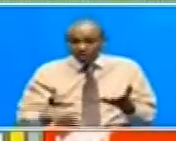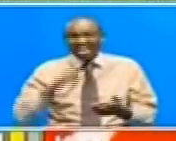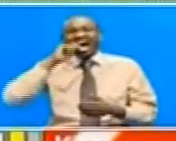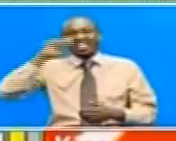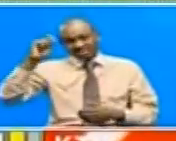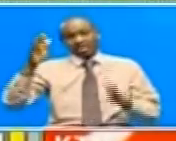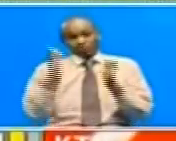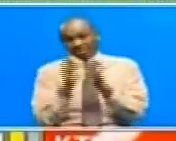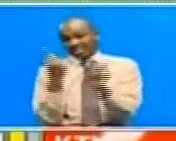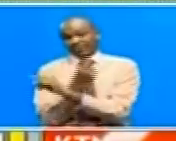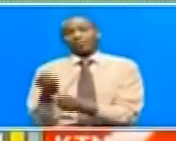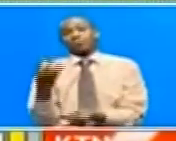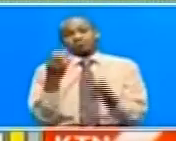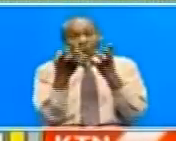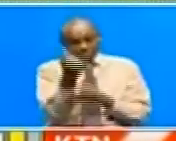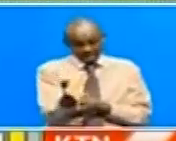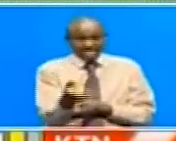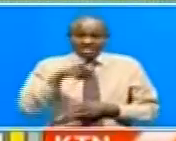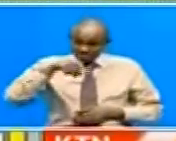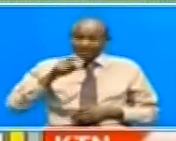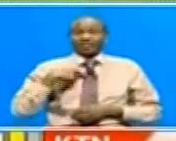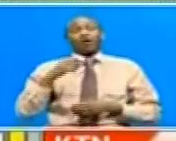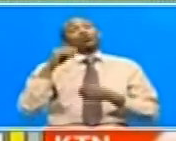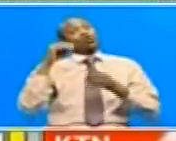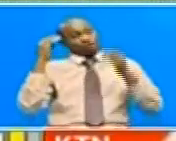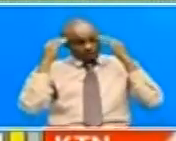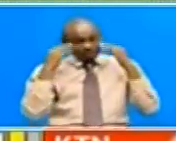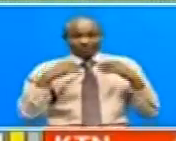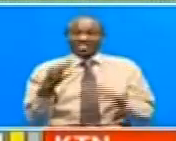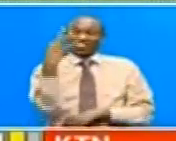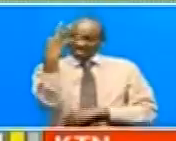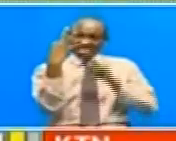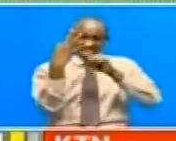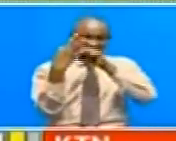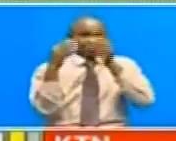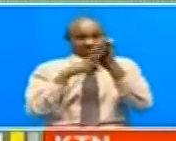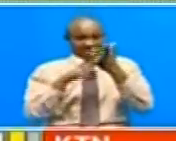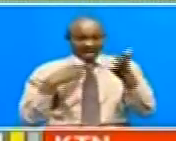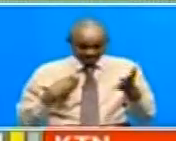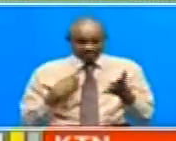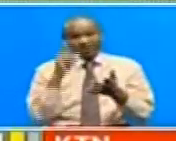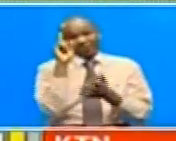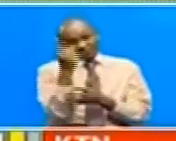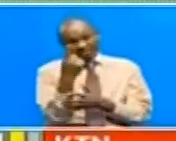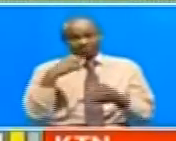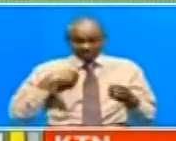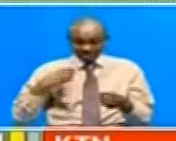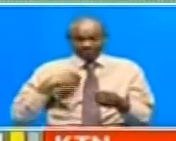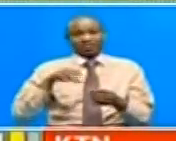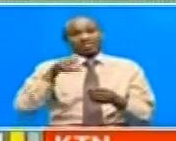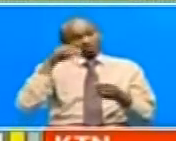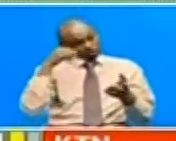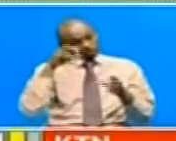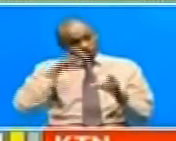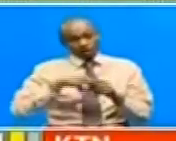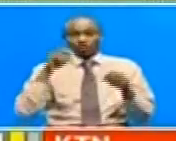kwa jina Mohamed Khalid tayari amefunguliwa mashtaka matatu katika mahakama ya Mombasa, ikiwemo shtaka la kuwa mwanachama wa kundi haramu